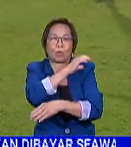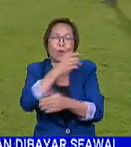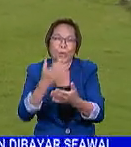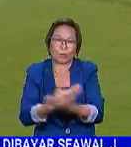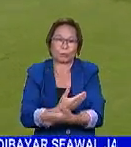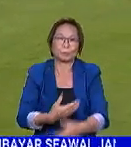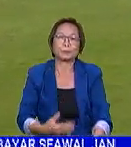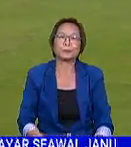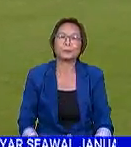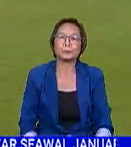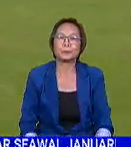hai hai